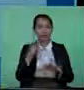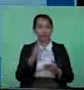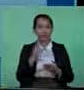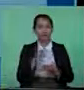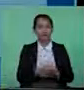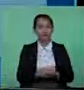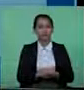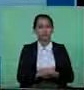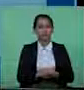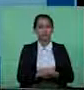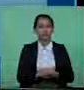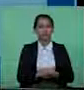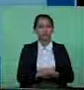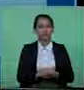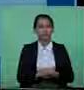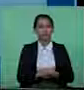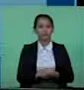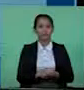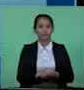kerak bo'ladi.